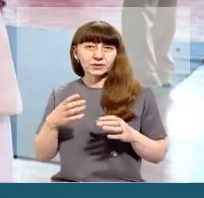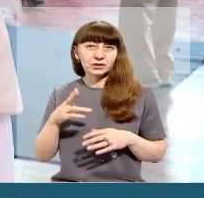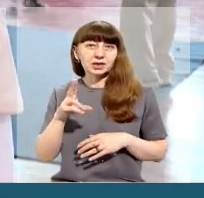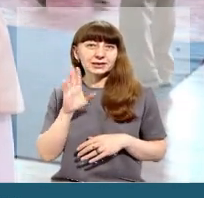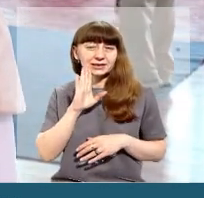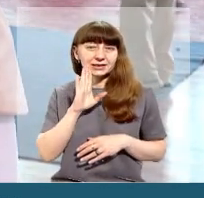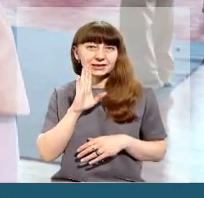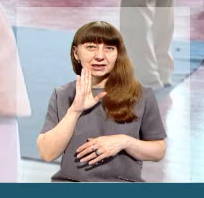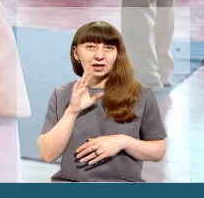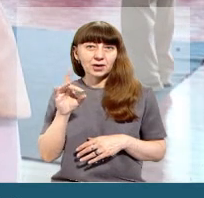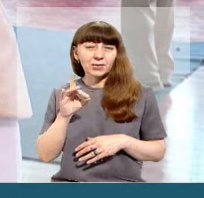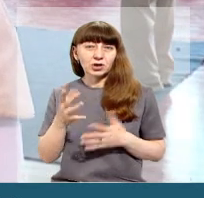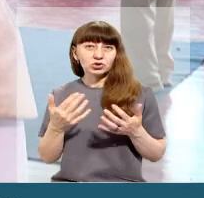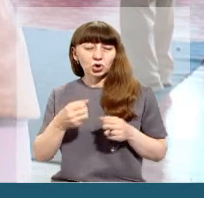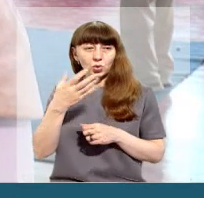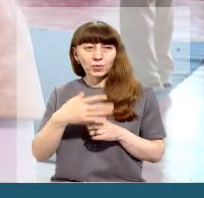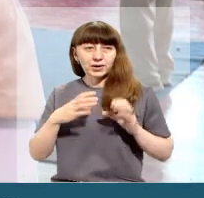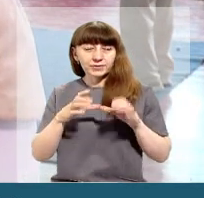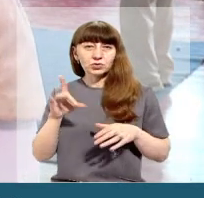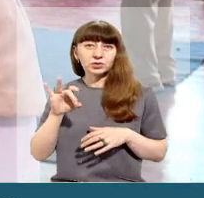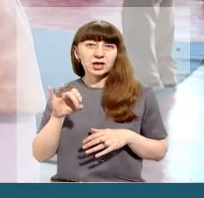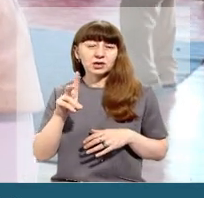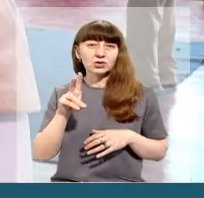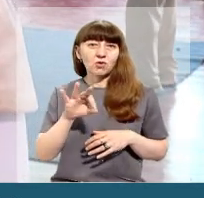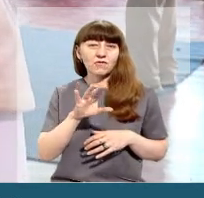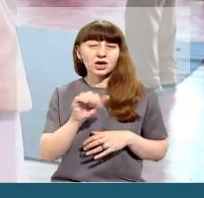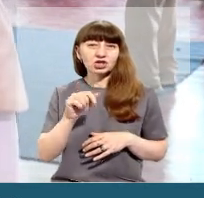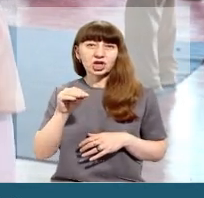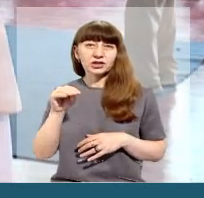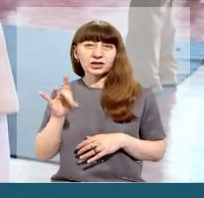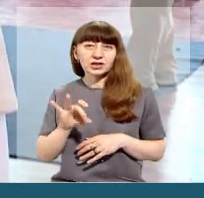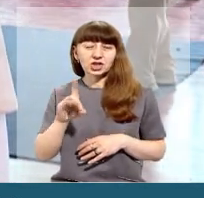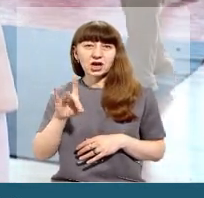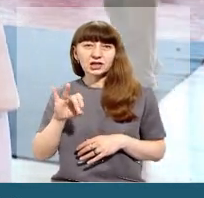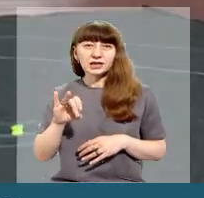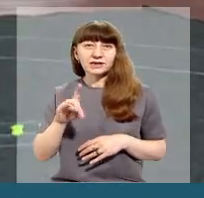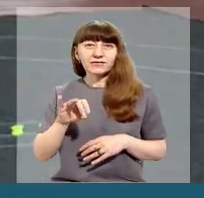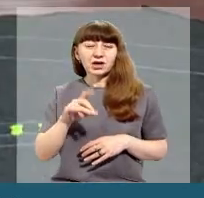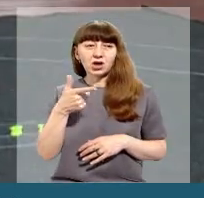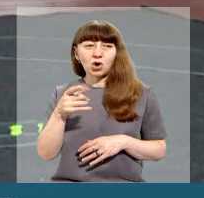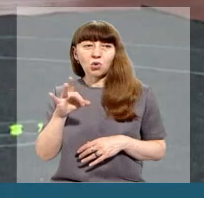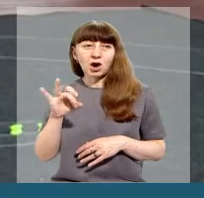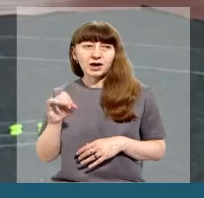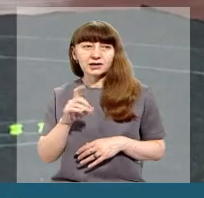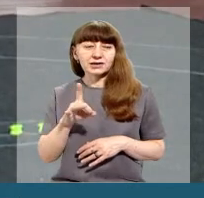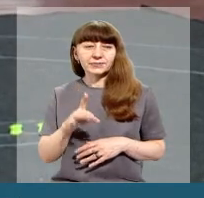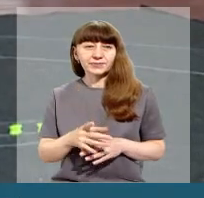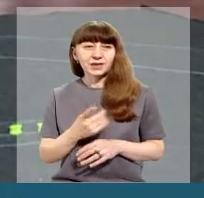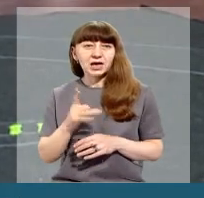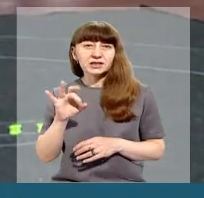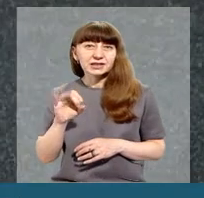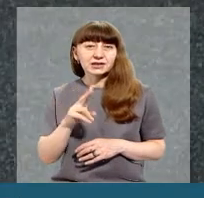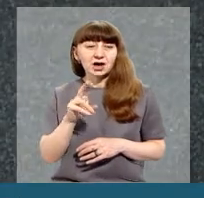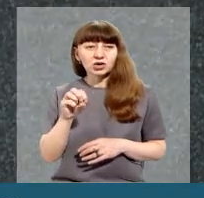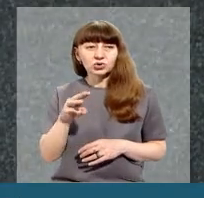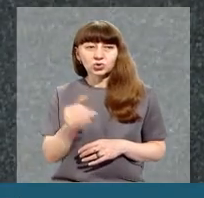Азии, обладательница Кубка мира Султанова Жанар и Жалиева Гаухар. Асык-ату – это не просто